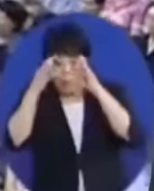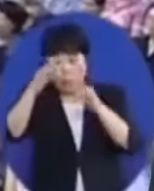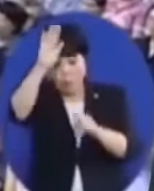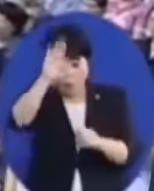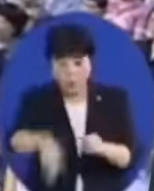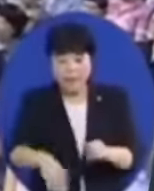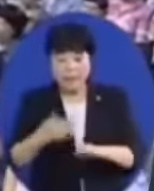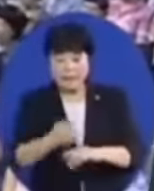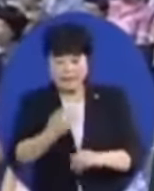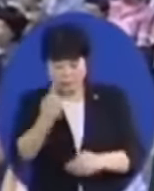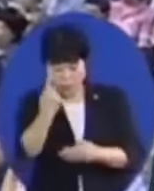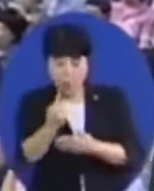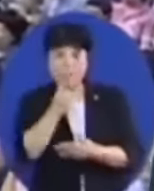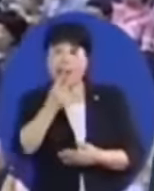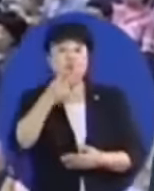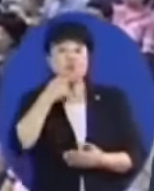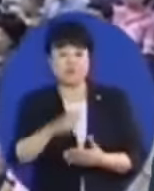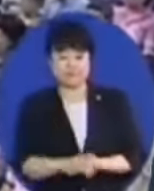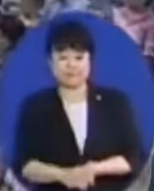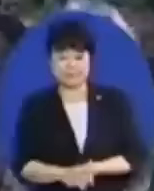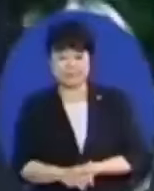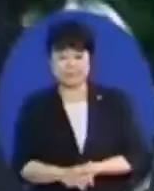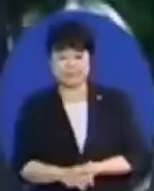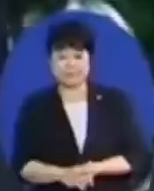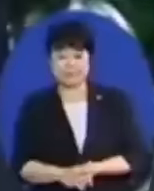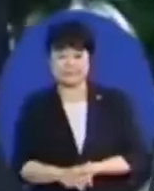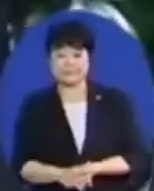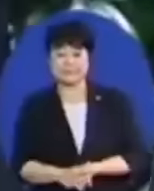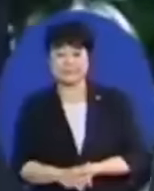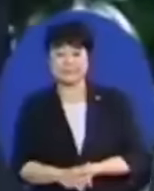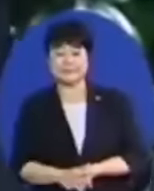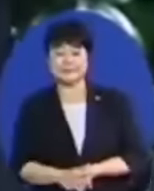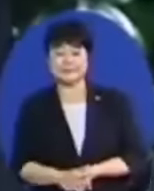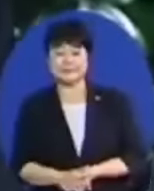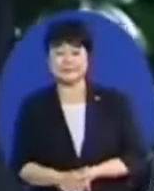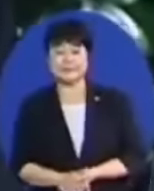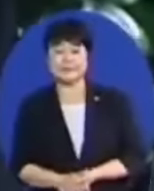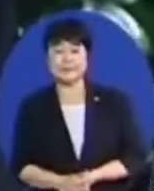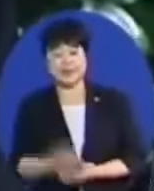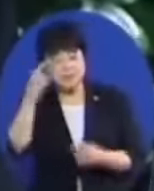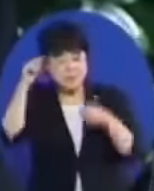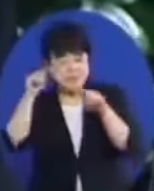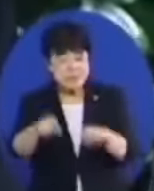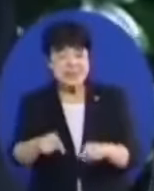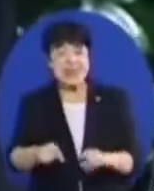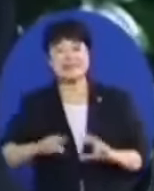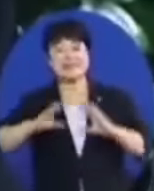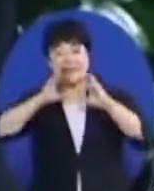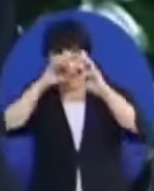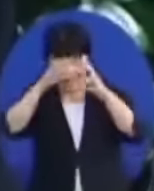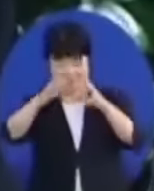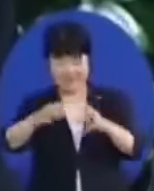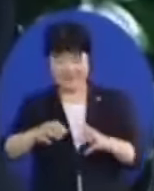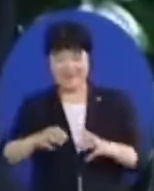오라고 했지 다른 제자 보고 오라고 말 안 했습니다. 어느 미개한 나라에